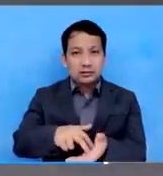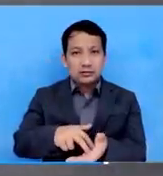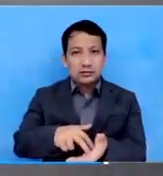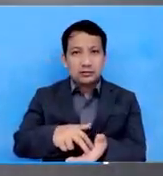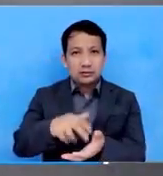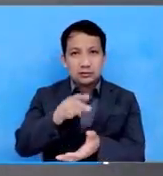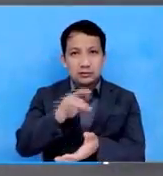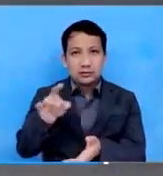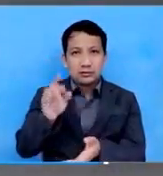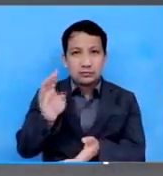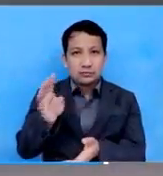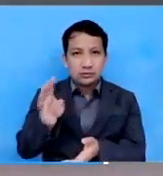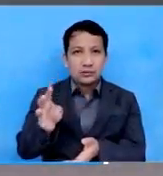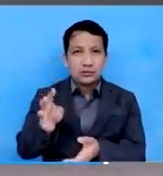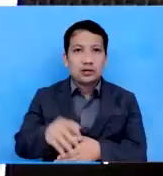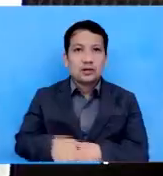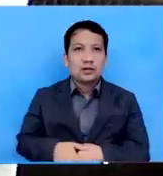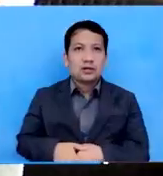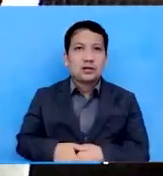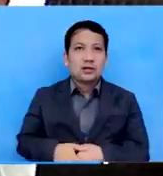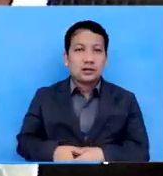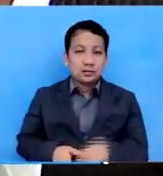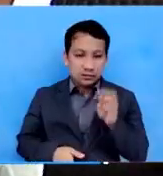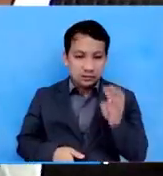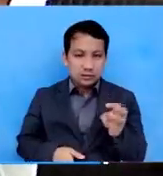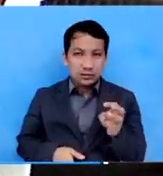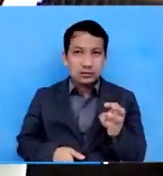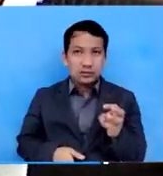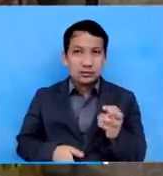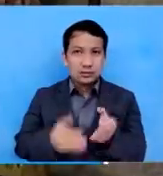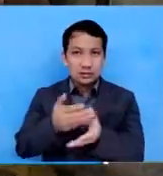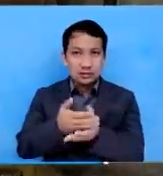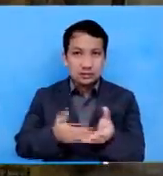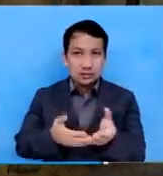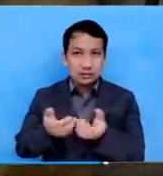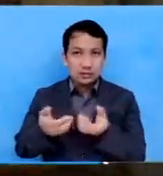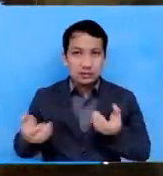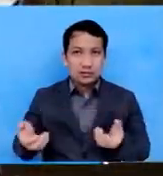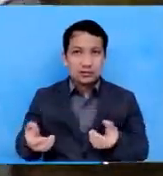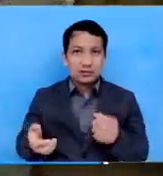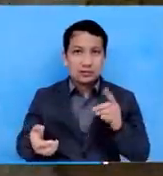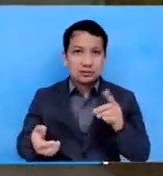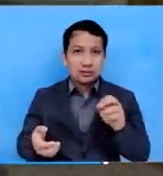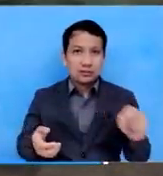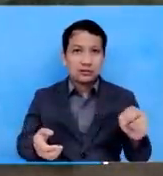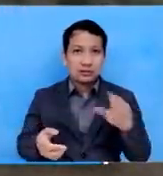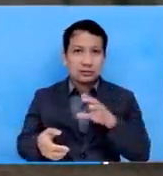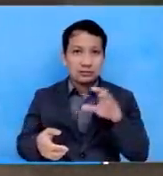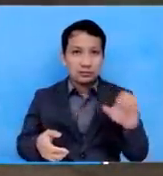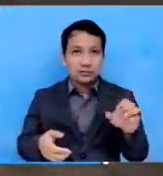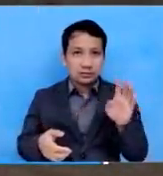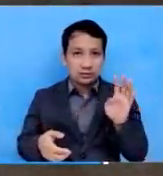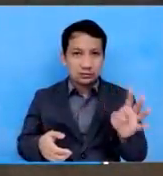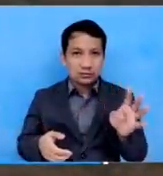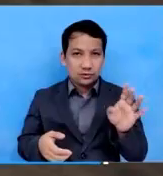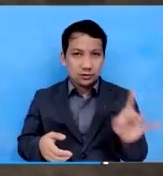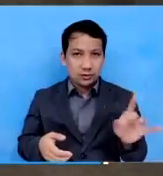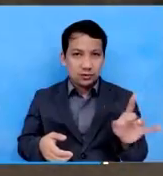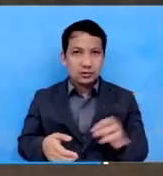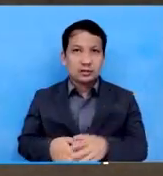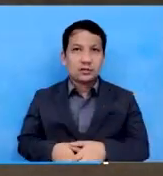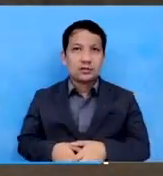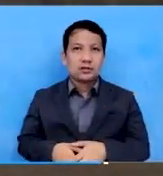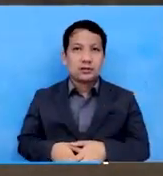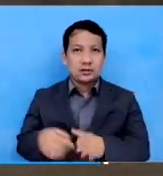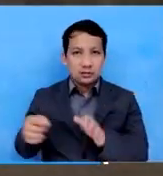3,840 pesos. Pero dahil 6 silang naghahati, ang nakuha lang ni Kuya Dennis, 548 pesos. Minsan